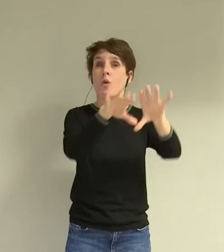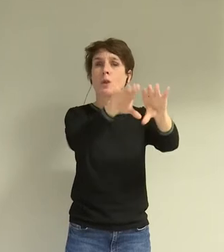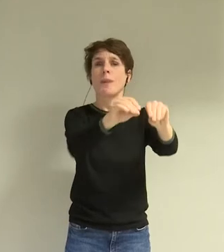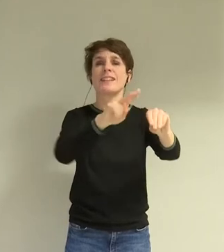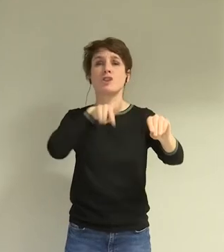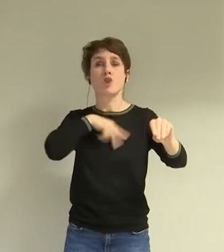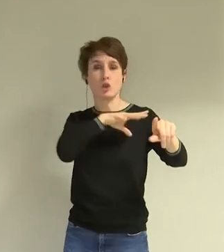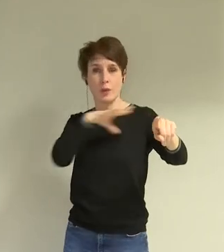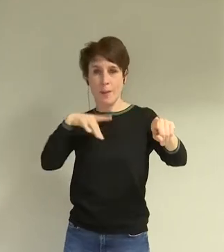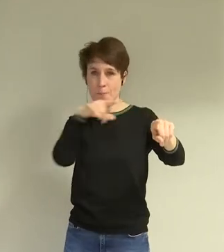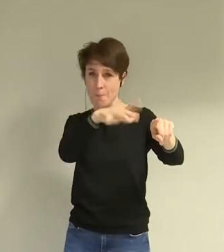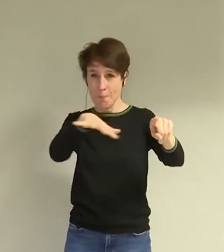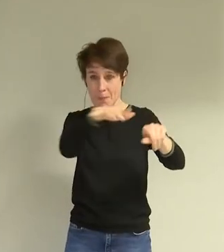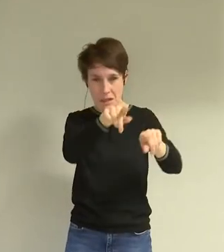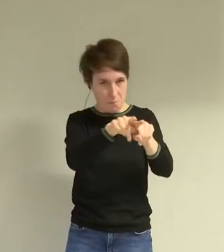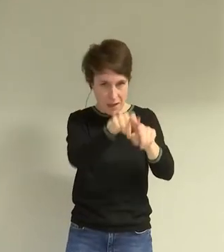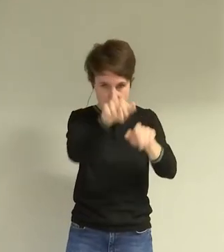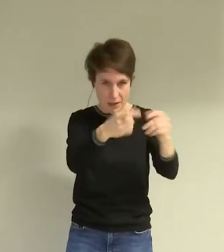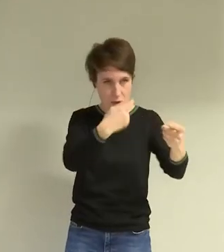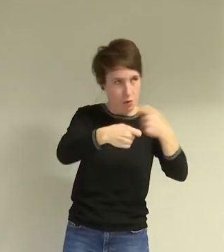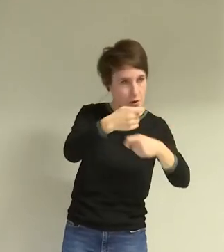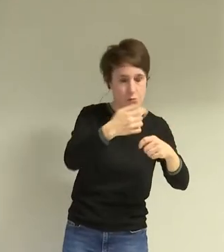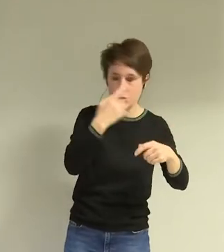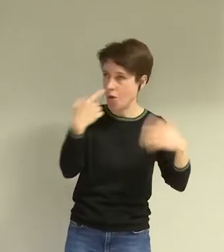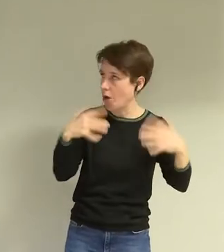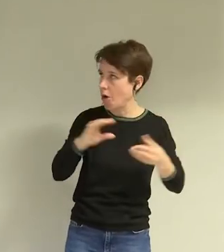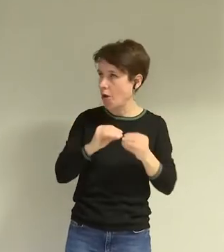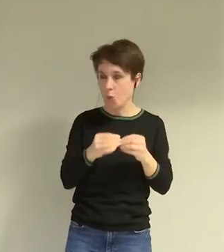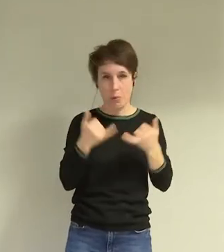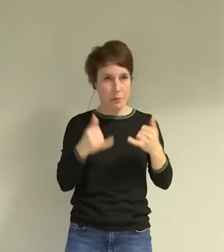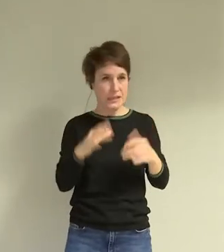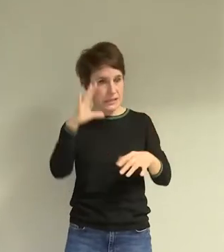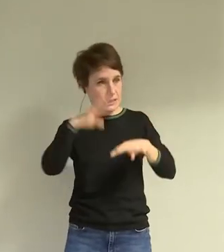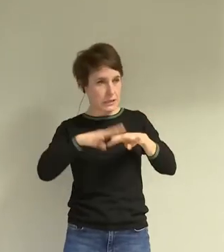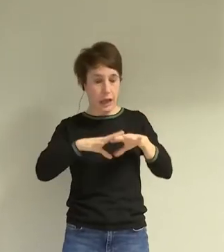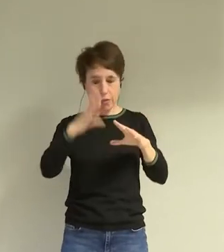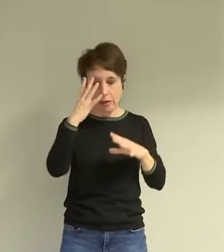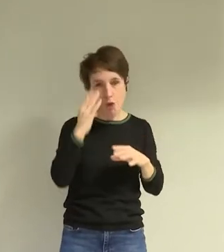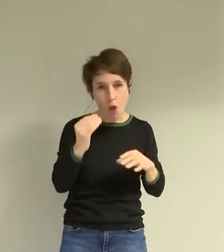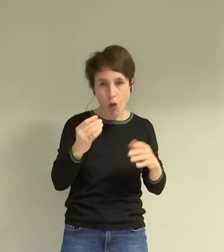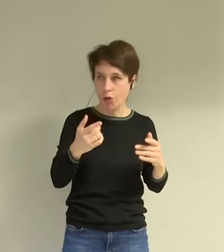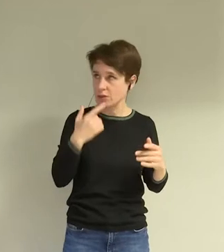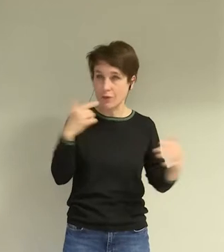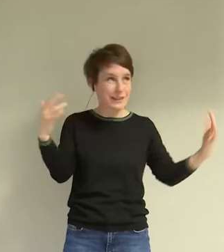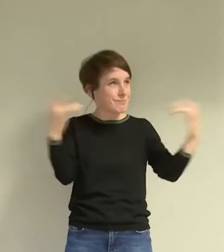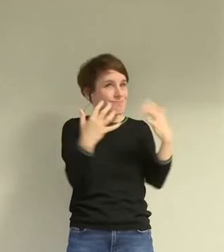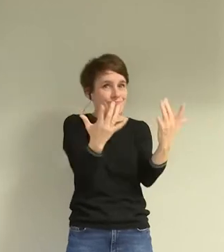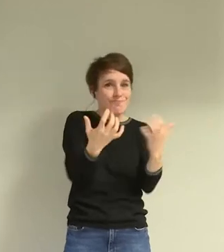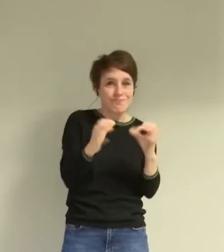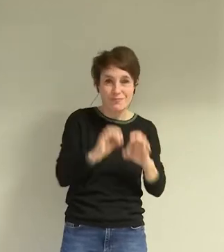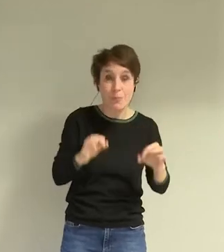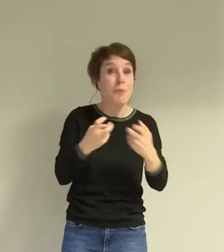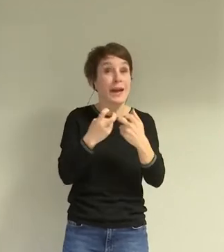d'attractivité du secteur et la passivité de la municipalité vous n'êtes pas capable d'assurer un éclairage descend de la place